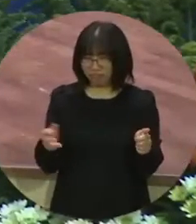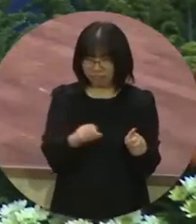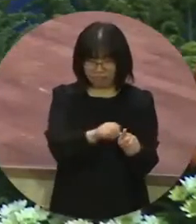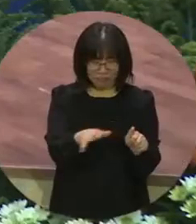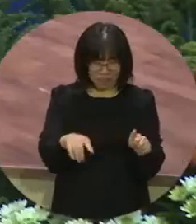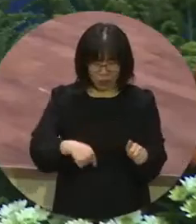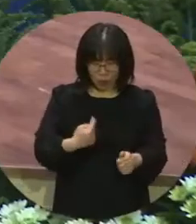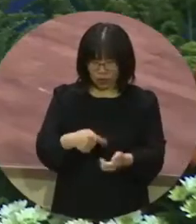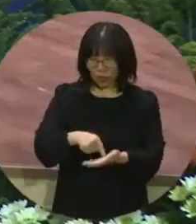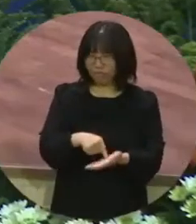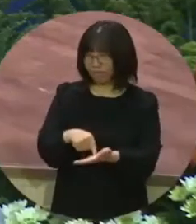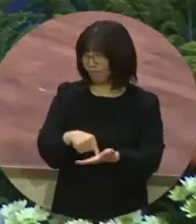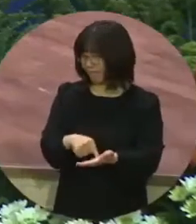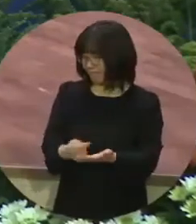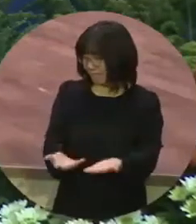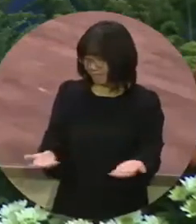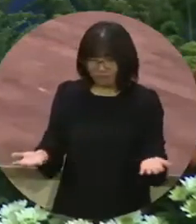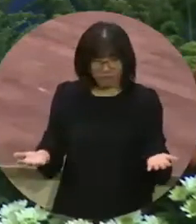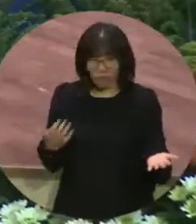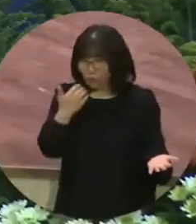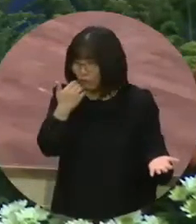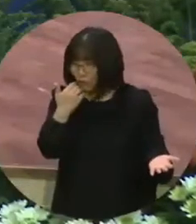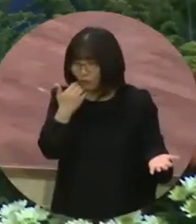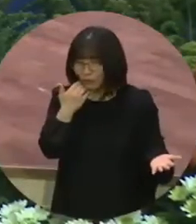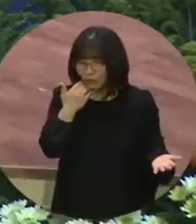없어. 나 혼자야.